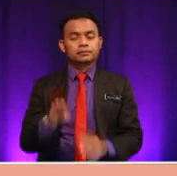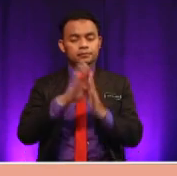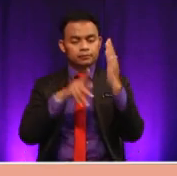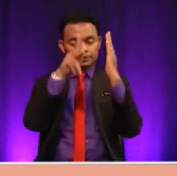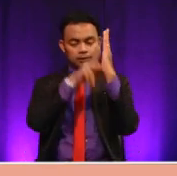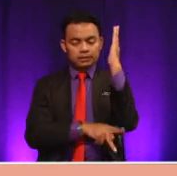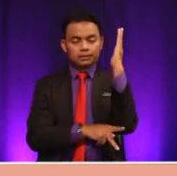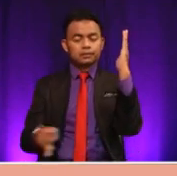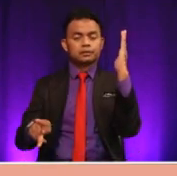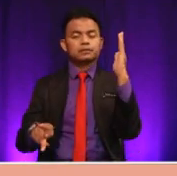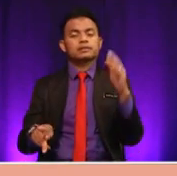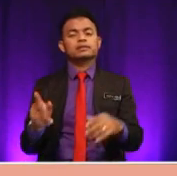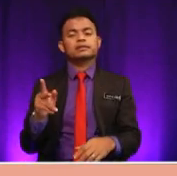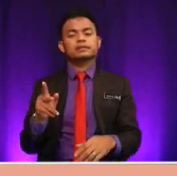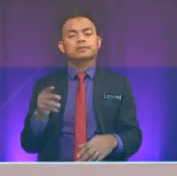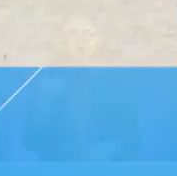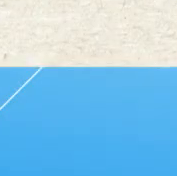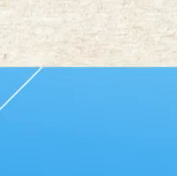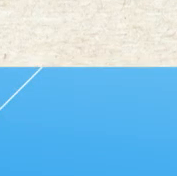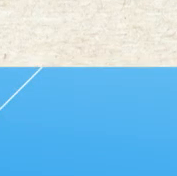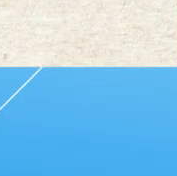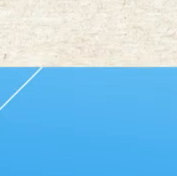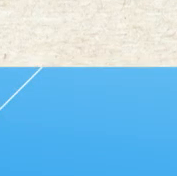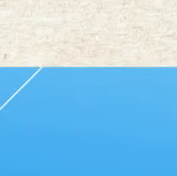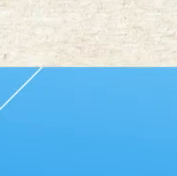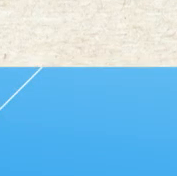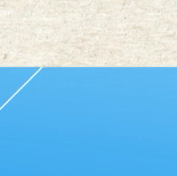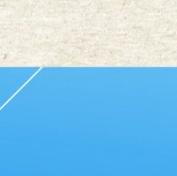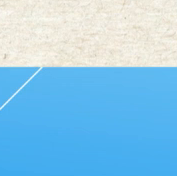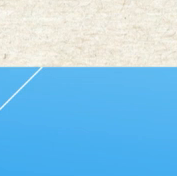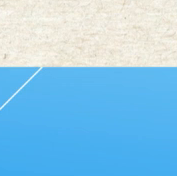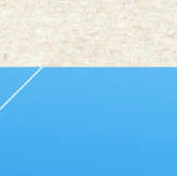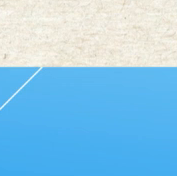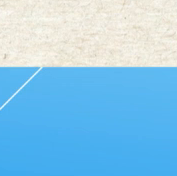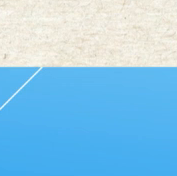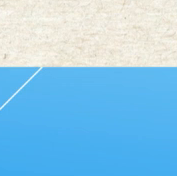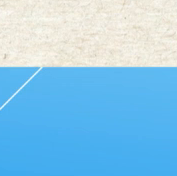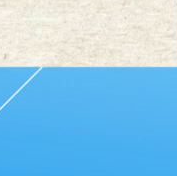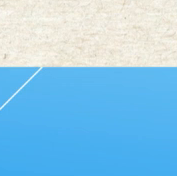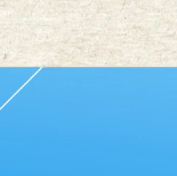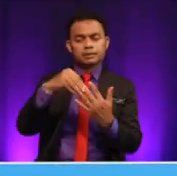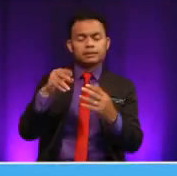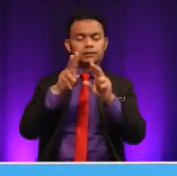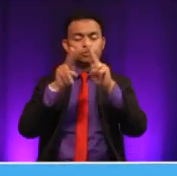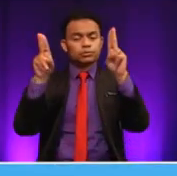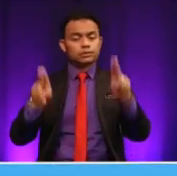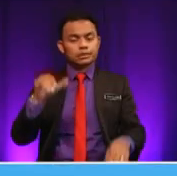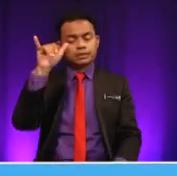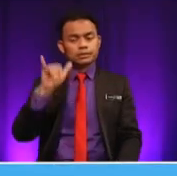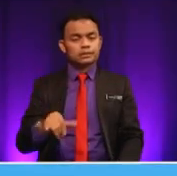maklumat nih dibagi pernyataan jadi tengok pada kehendak soalan pilih ujian yang sesuai dengan daya tahan